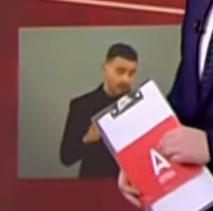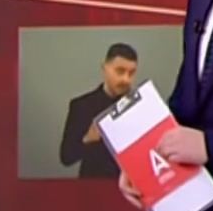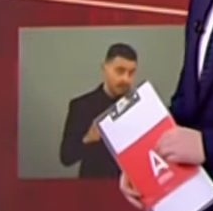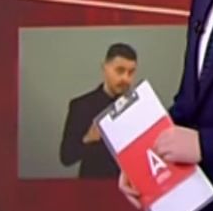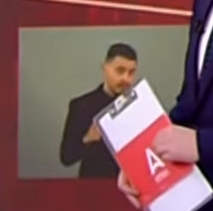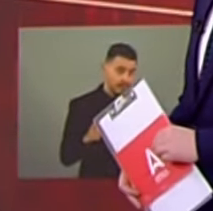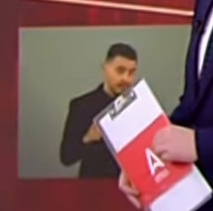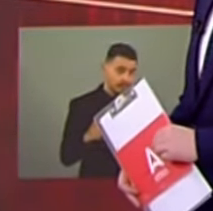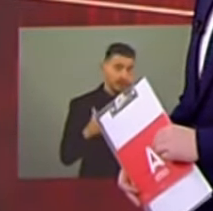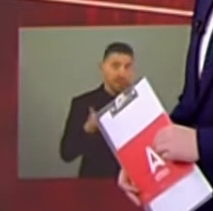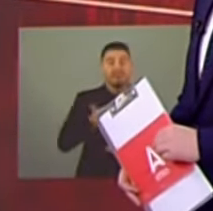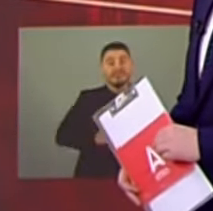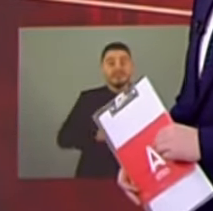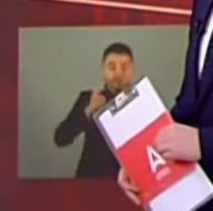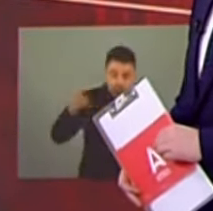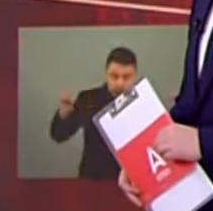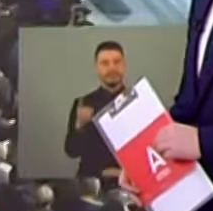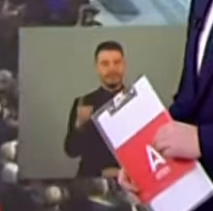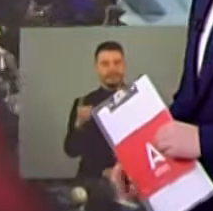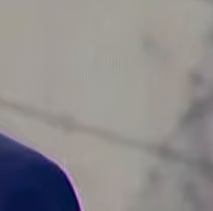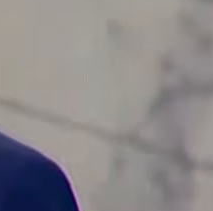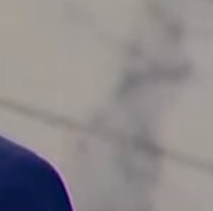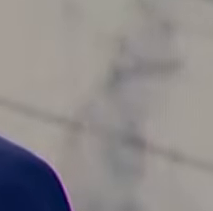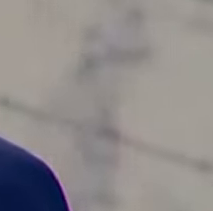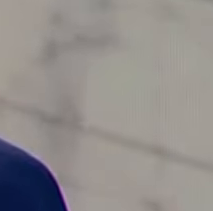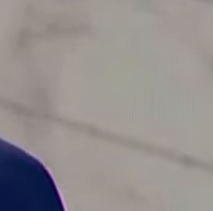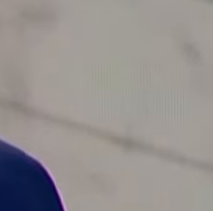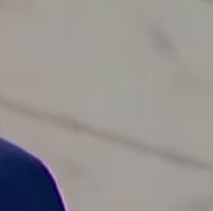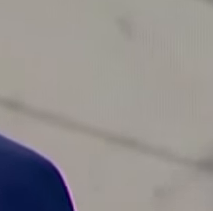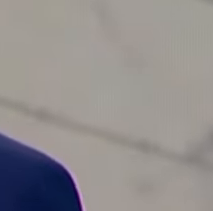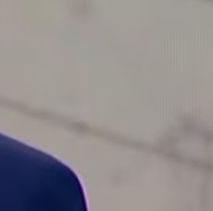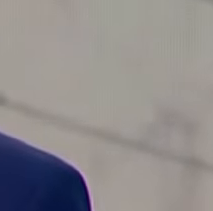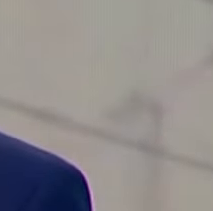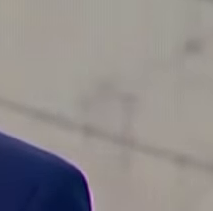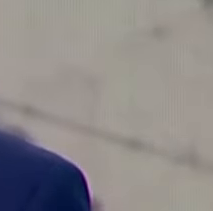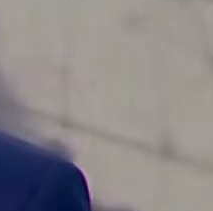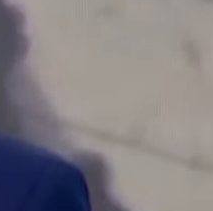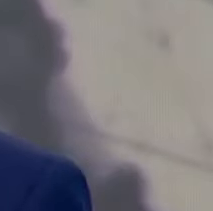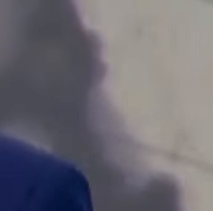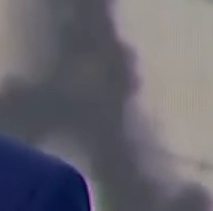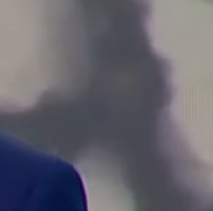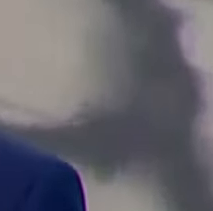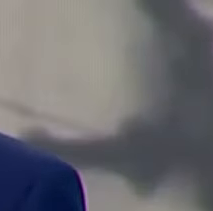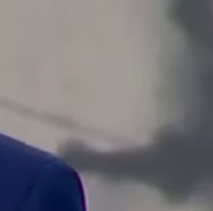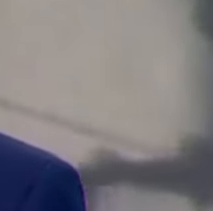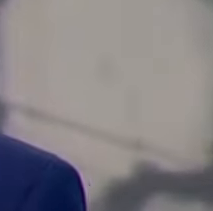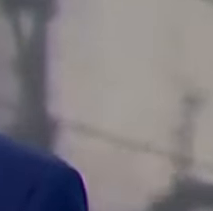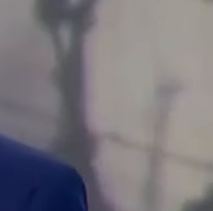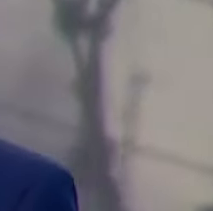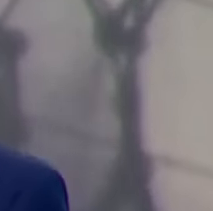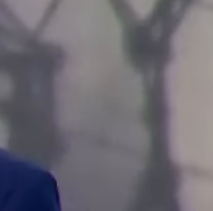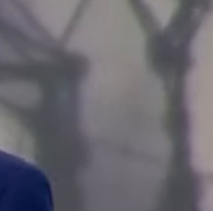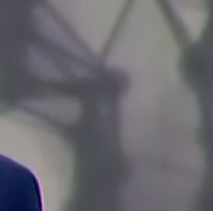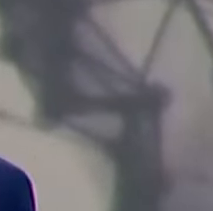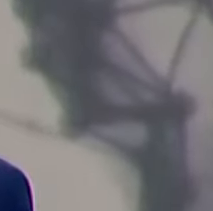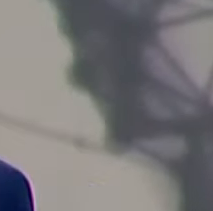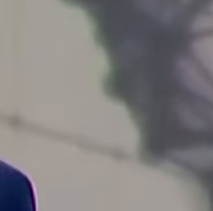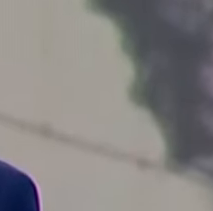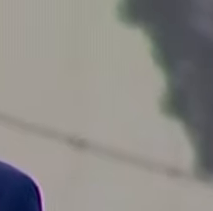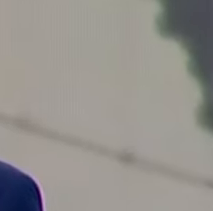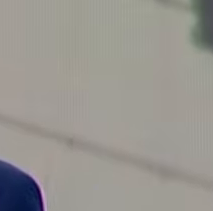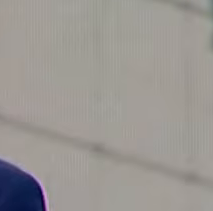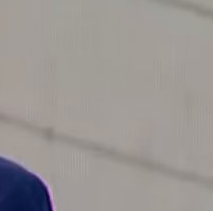αλλαγές, κάποιες ανακατατάξεις, εκτιμάς? Πρώτον, μένει να δούμε πώς θα κινηθεί από την πλευρά του την επόμενη μέρα του συνεδρίου του ΣΥΡΙΖΑ Προοδευτική Συμμαχία